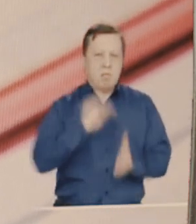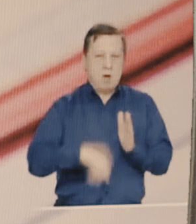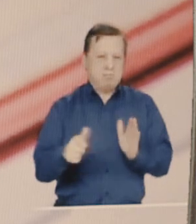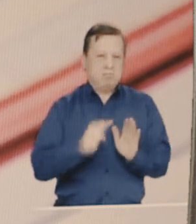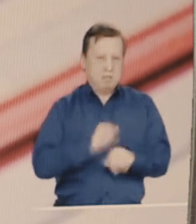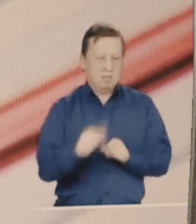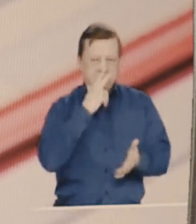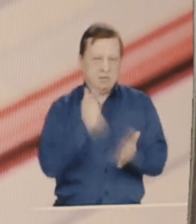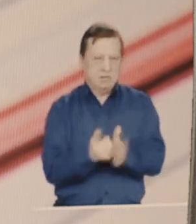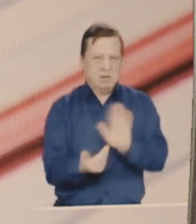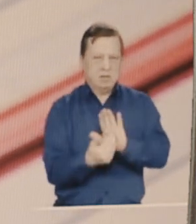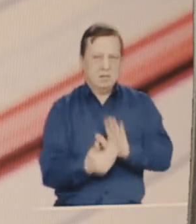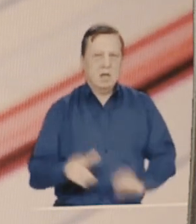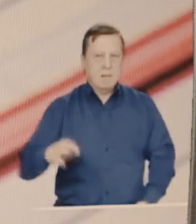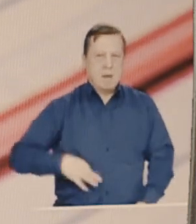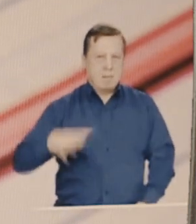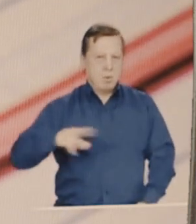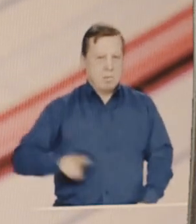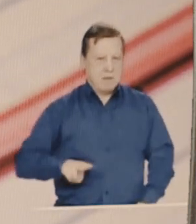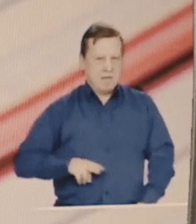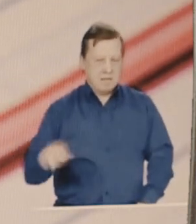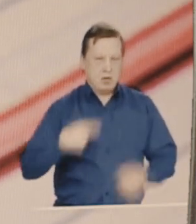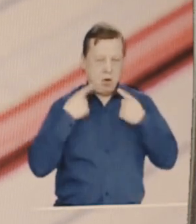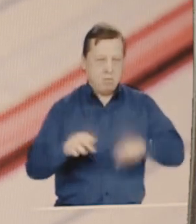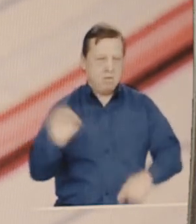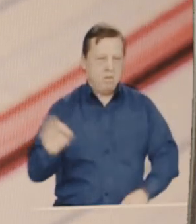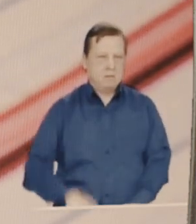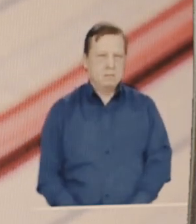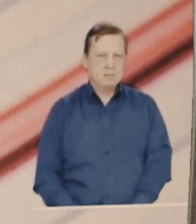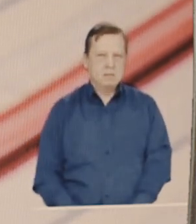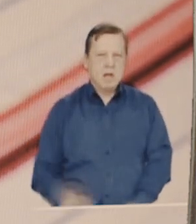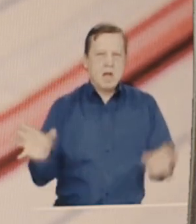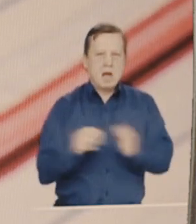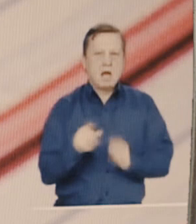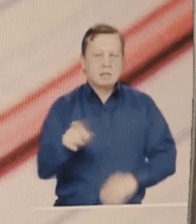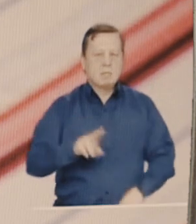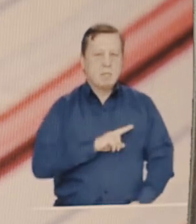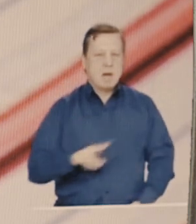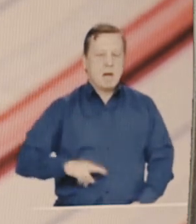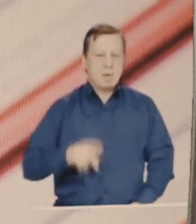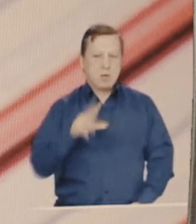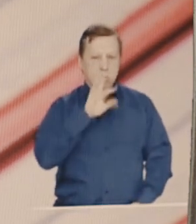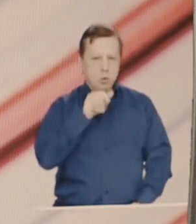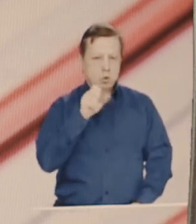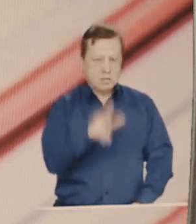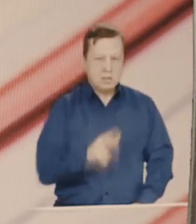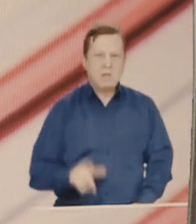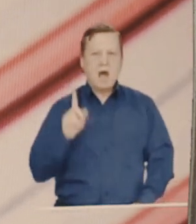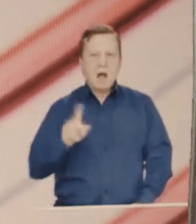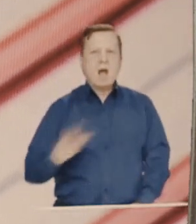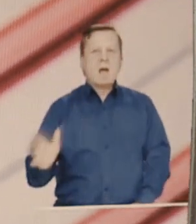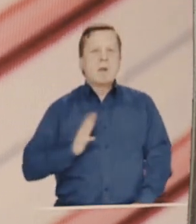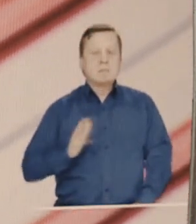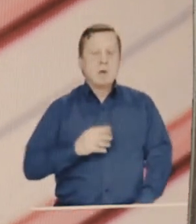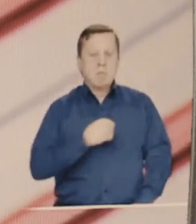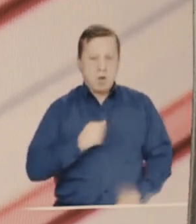potwierdzają. Bo pan był wtedy ministrem, który był za to odpowiedzialny, razem z premierem Donaldem Tuskiem. Ale bezpieczeństwo Polski wzmacnia się na